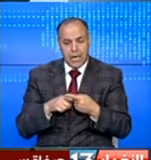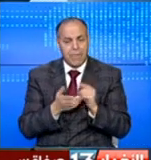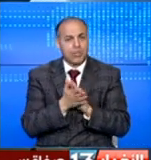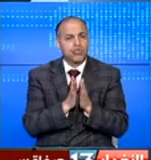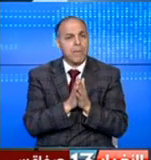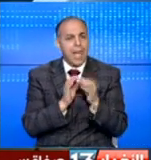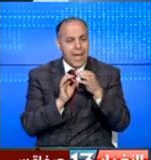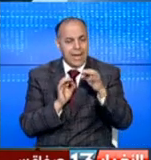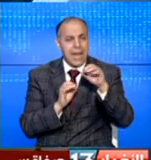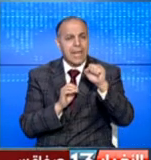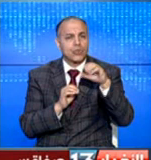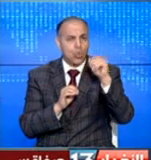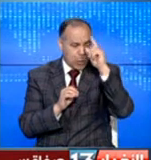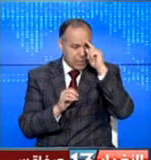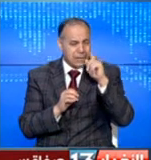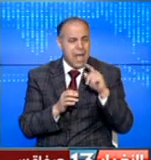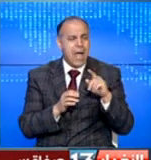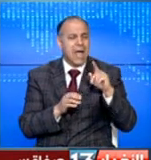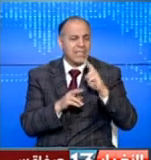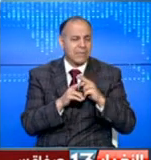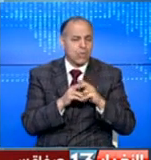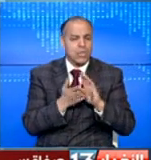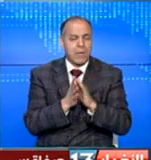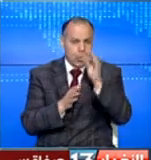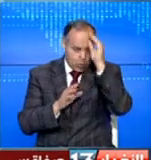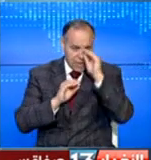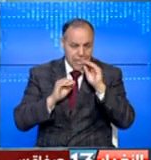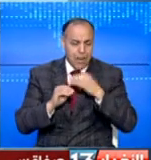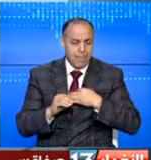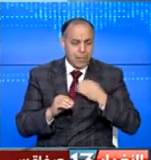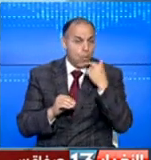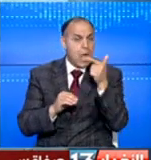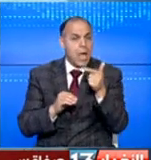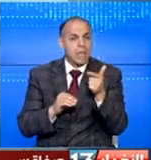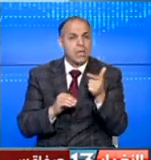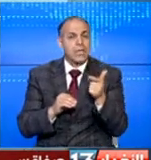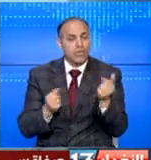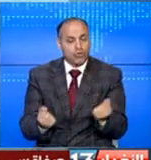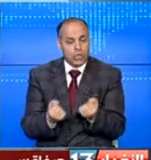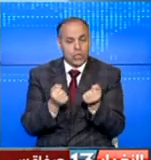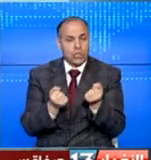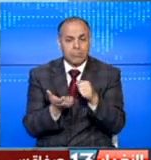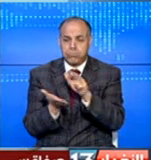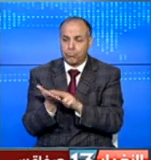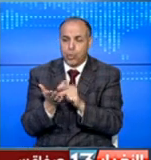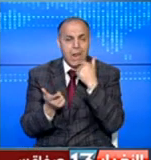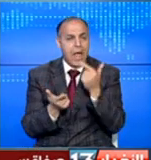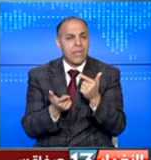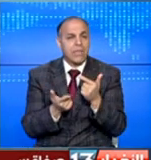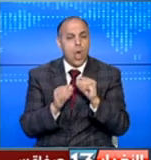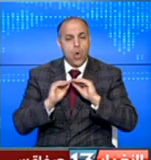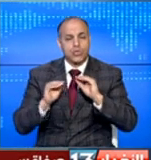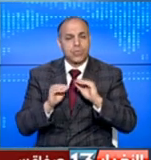جمعية قرية أطفال SOS بالمحرس والجمعية التونسية للتربية المدنية، الذراع التنشيطية التطبيقية